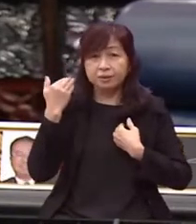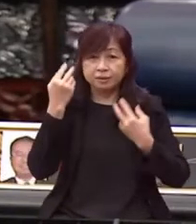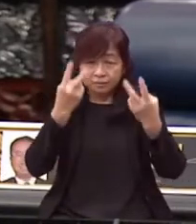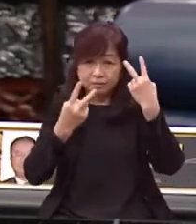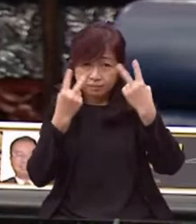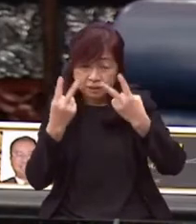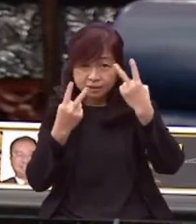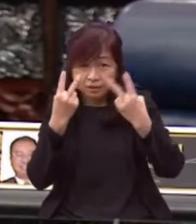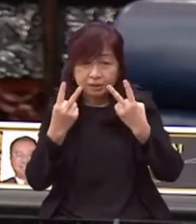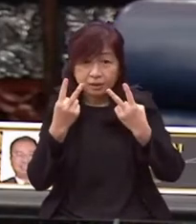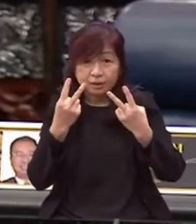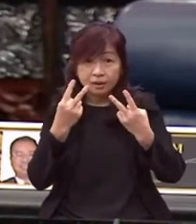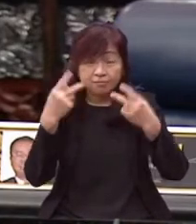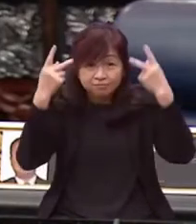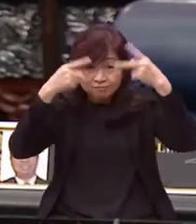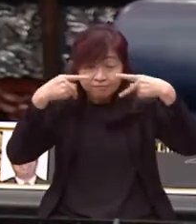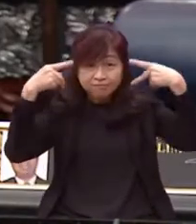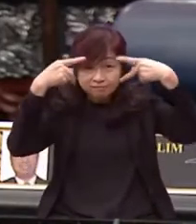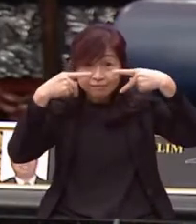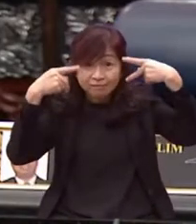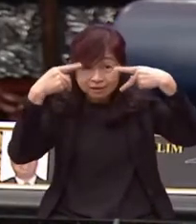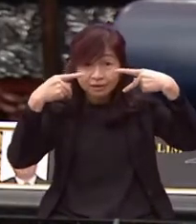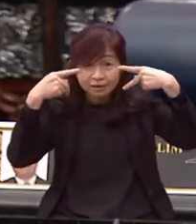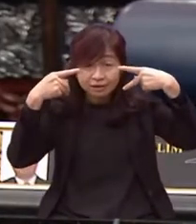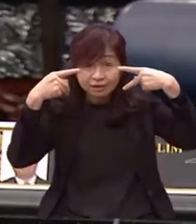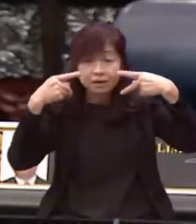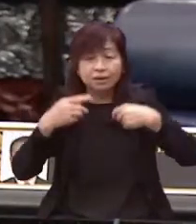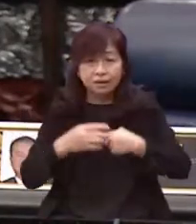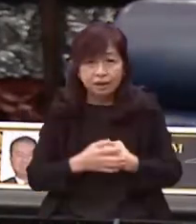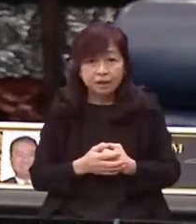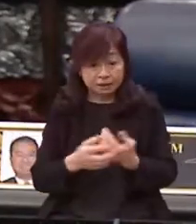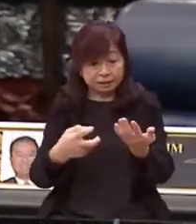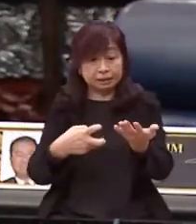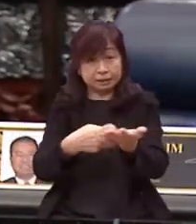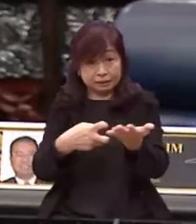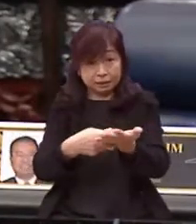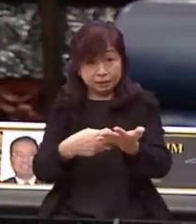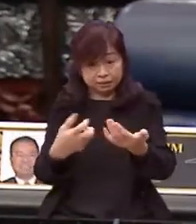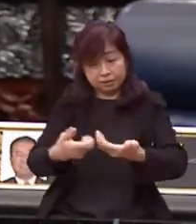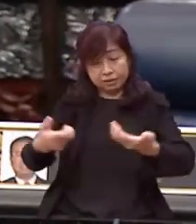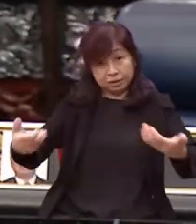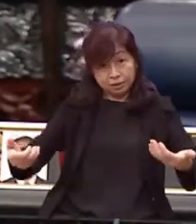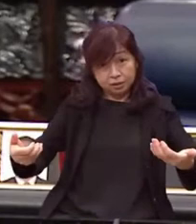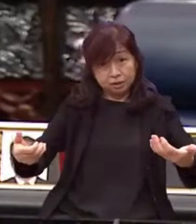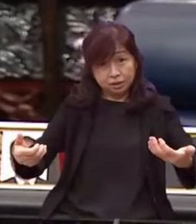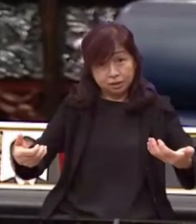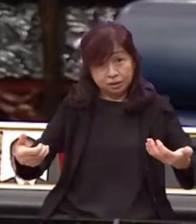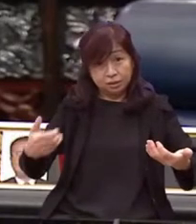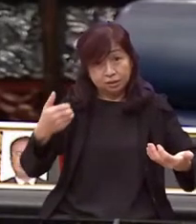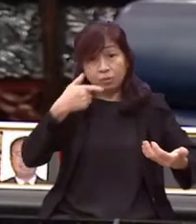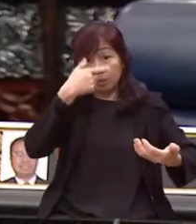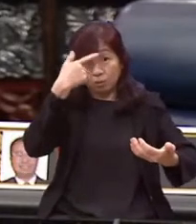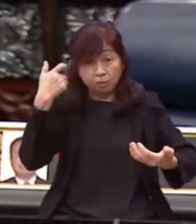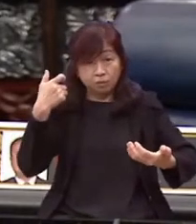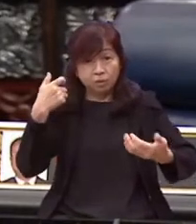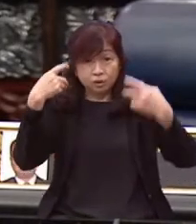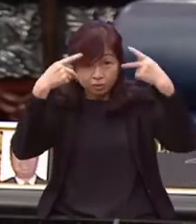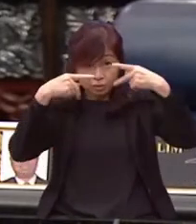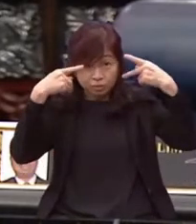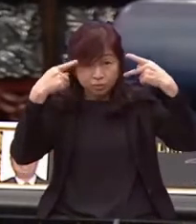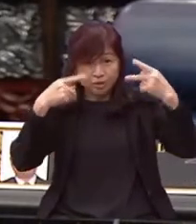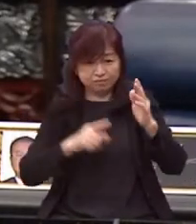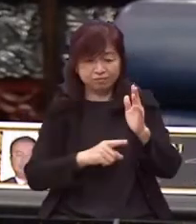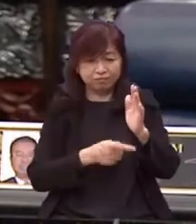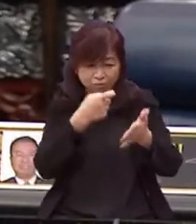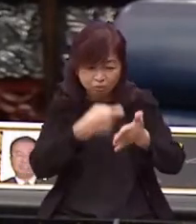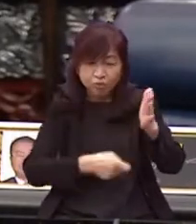menyaksikan Panda ini diberi tiket yang berasingan sebab pandani kosnya agak tinggi tetapi dia juga merupakan satu tarekat